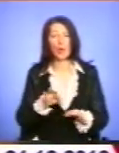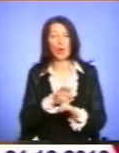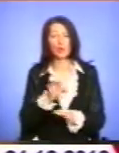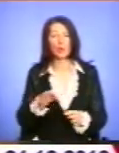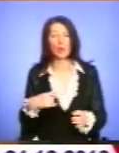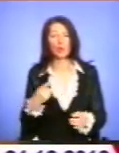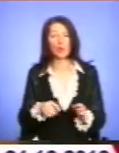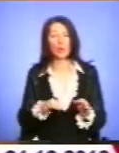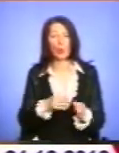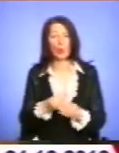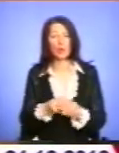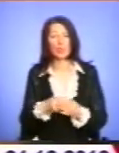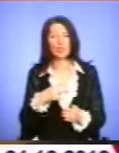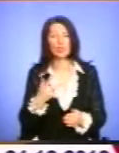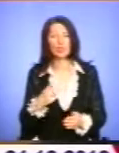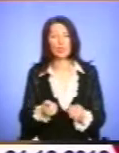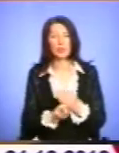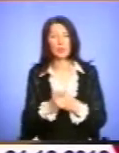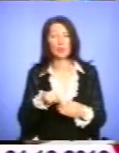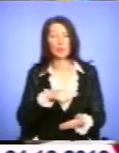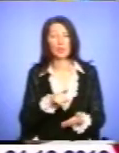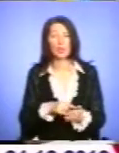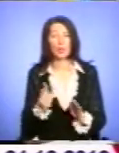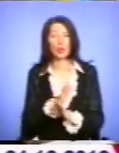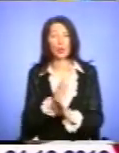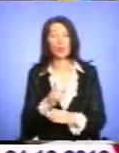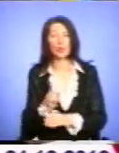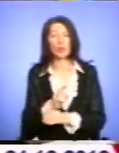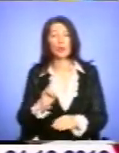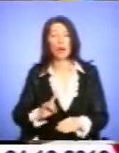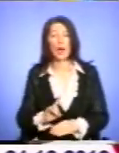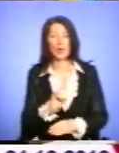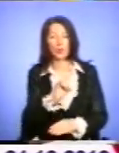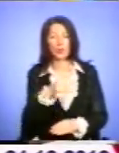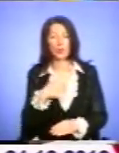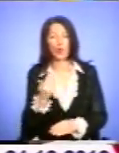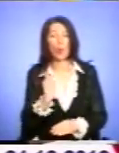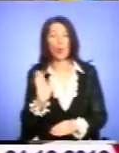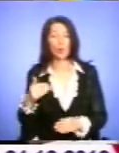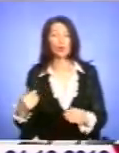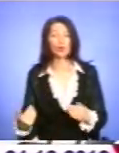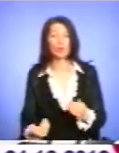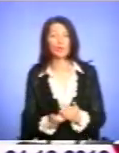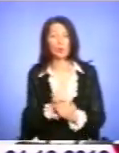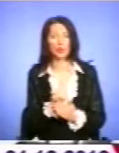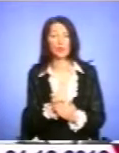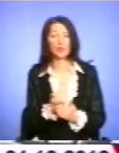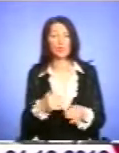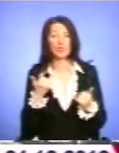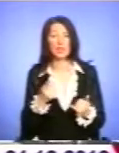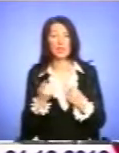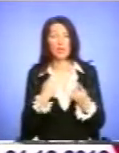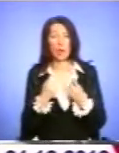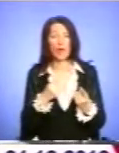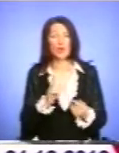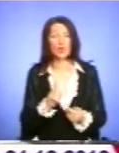бюджету 2013 виринуло і питання про долю Тернопільського аеропорту. Його будуть відроджувати. Зараз йшла мова, що